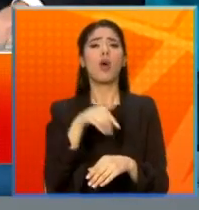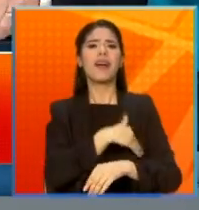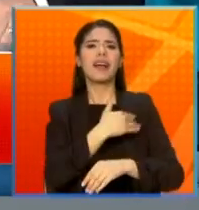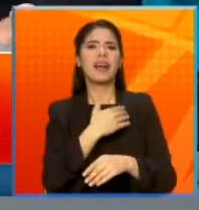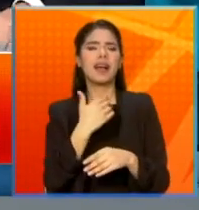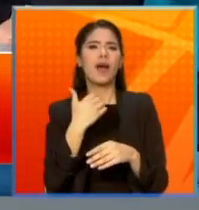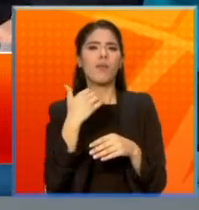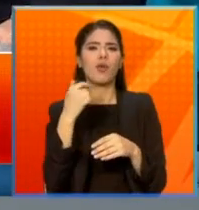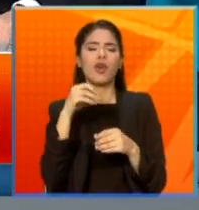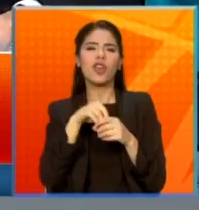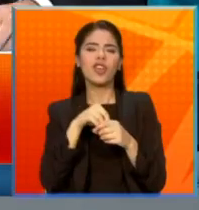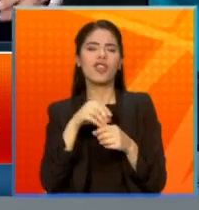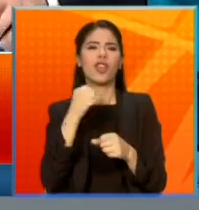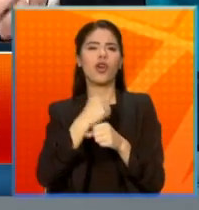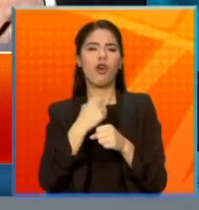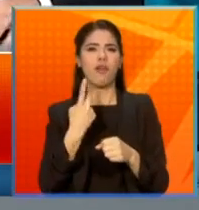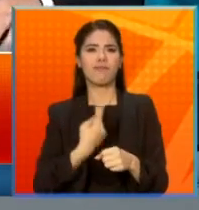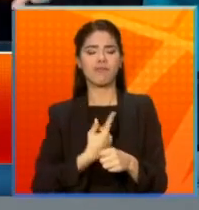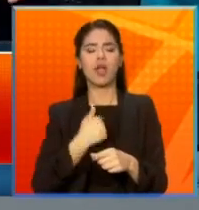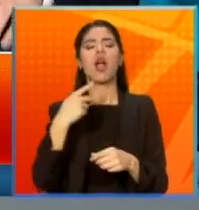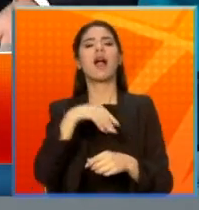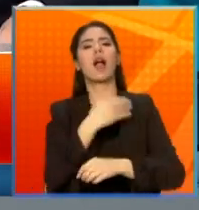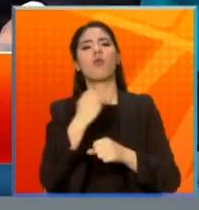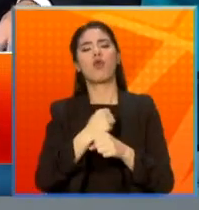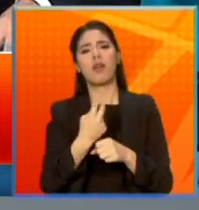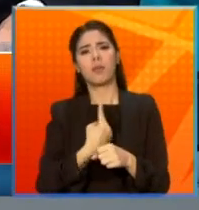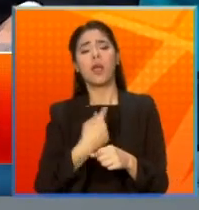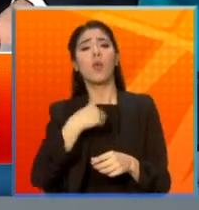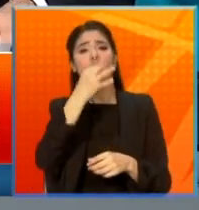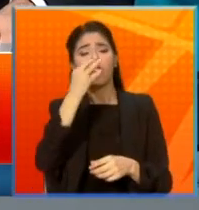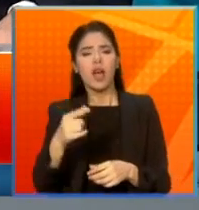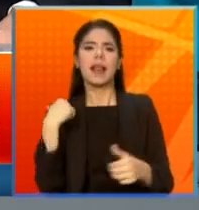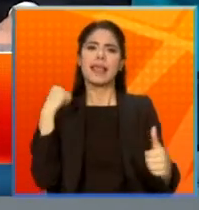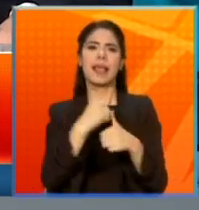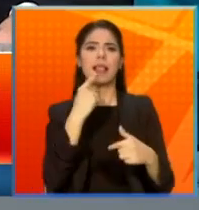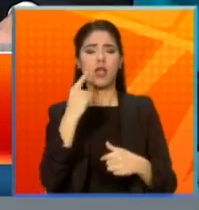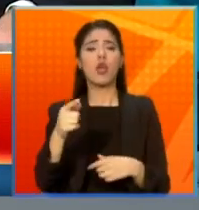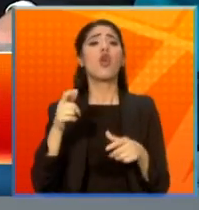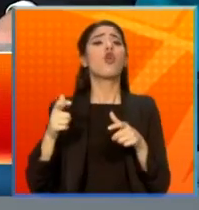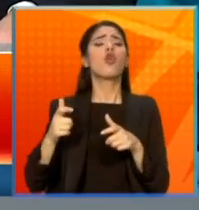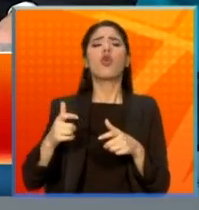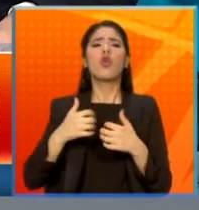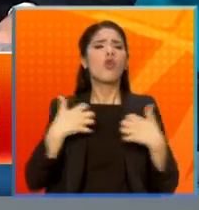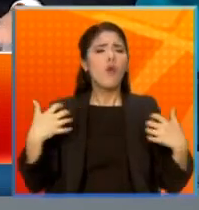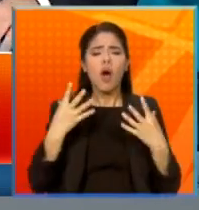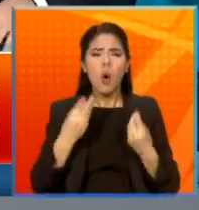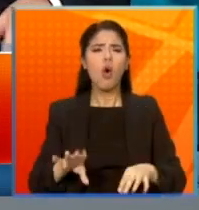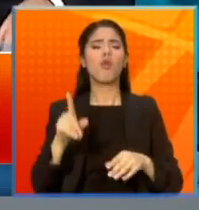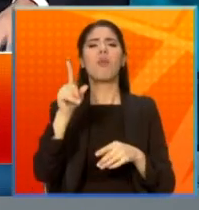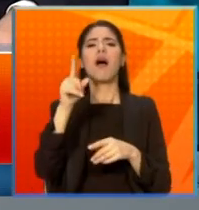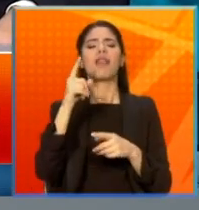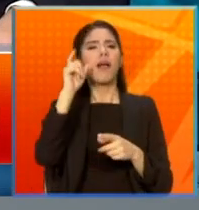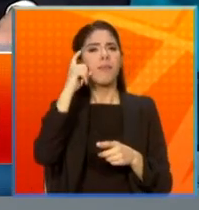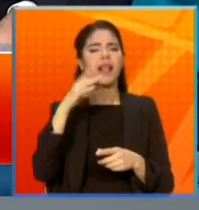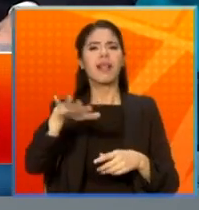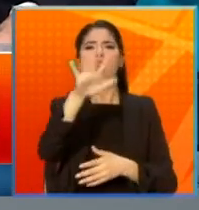gözetmekle mükellef her medya mensubu için bir kamu görevi bu. Çağrımızı yineleyelim. Lütfen ama lütfen güvenilir olmayan kaynaklardan, özellikle